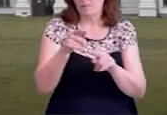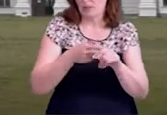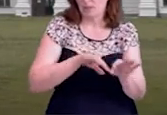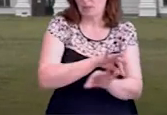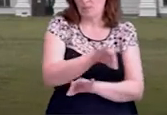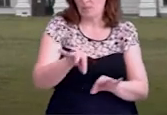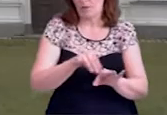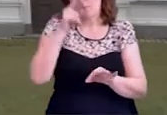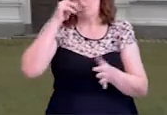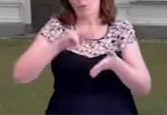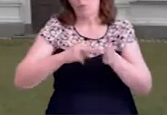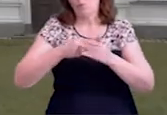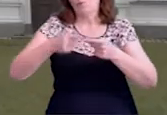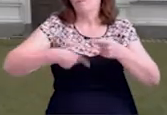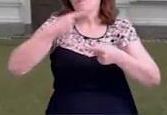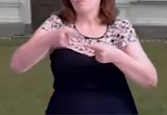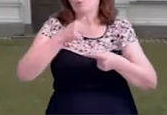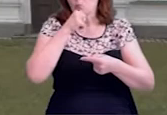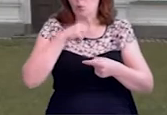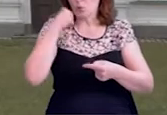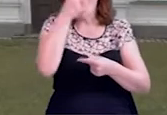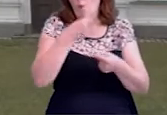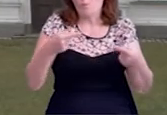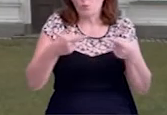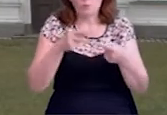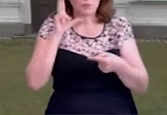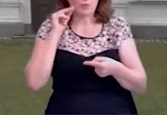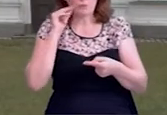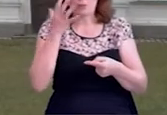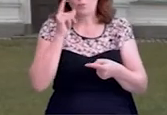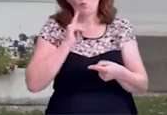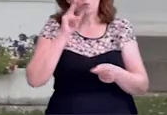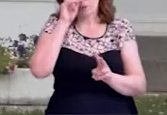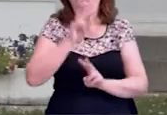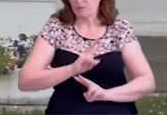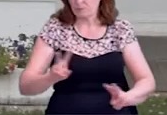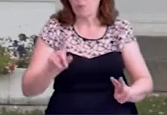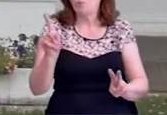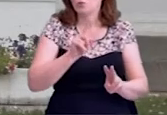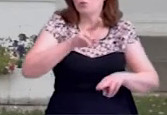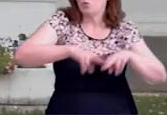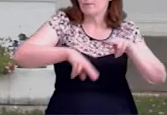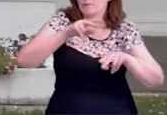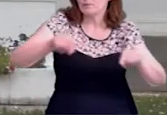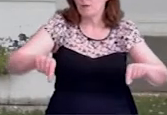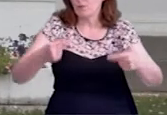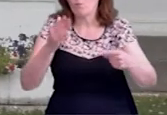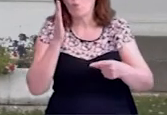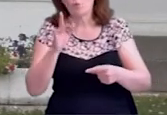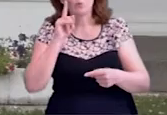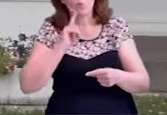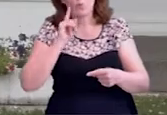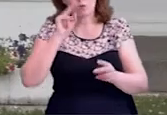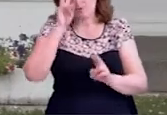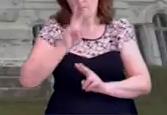будівництво» мають наступного року. Точних дат у Департаменті культури та туризму поки не знають. Що саме реставруватимуть у Качанівці та Чернігові, теж